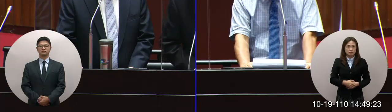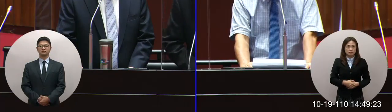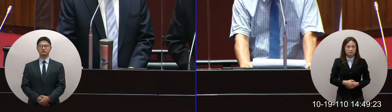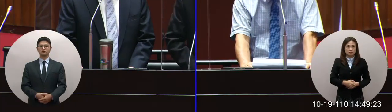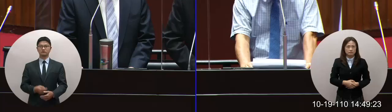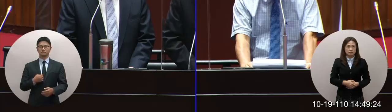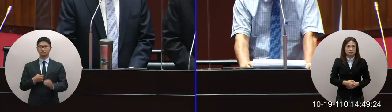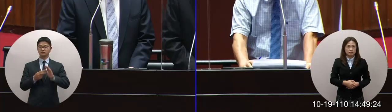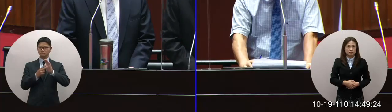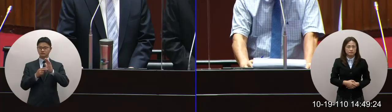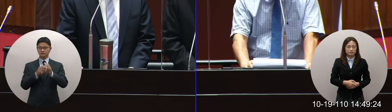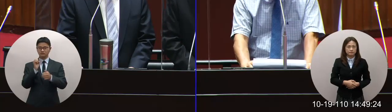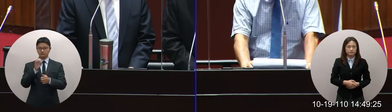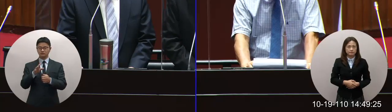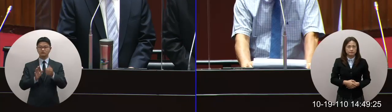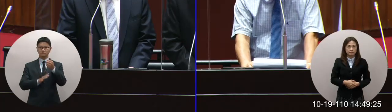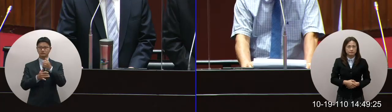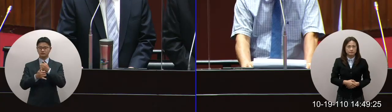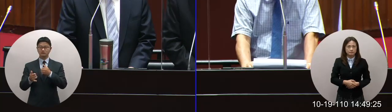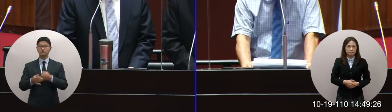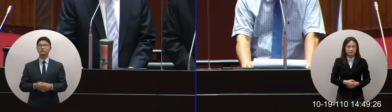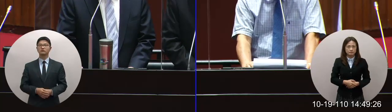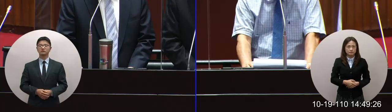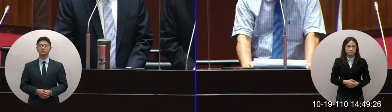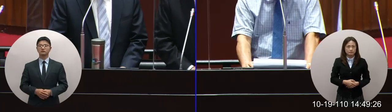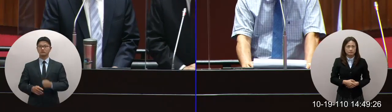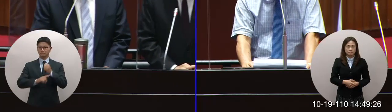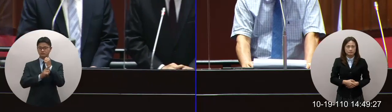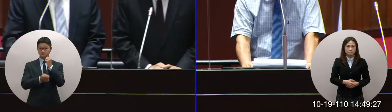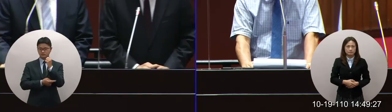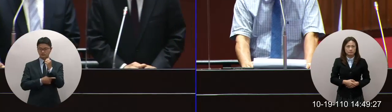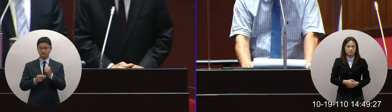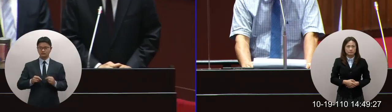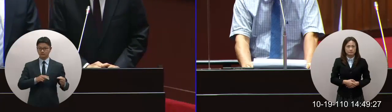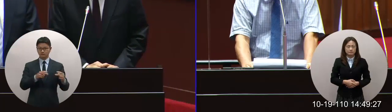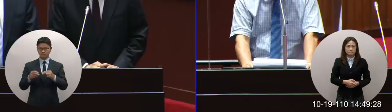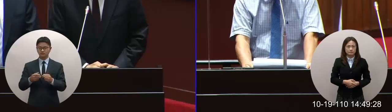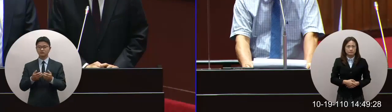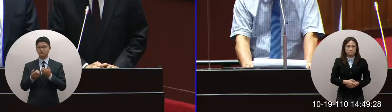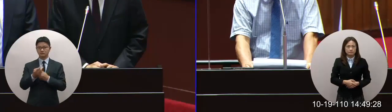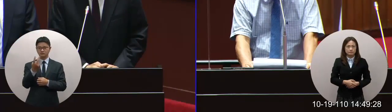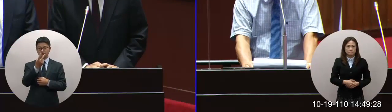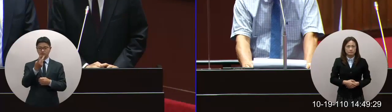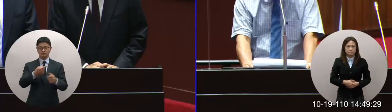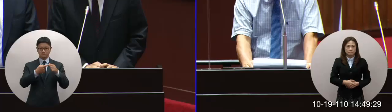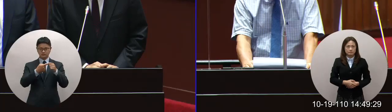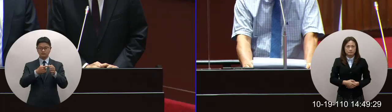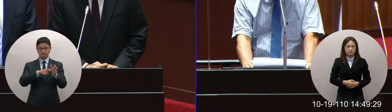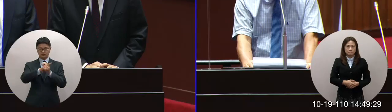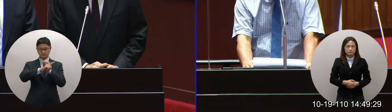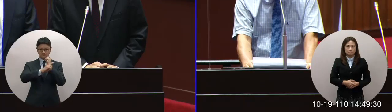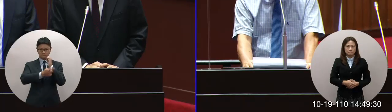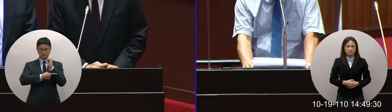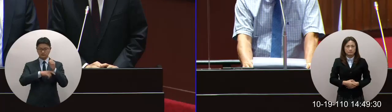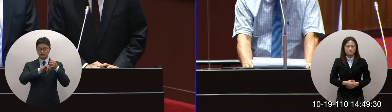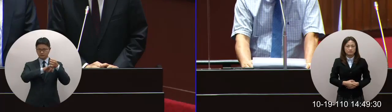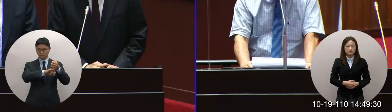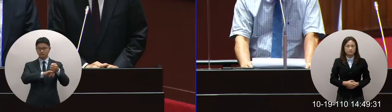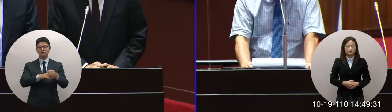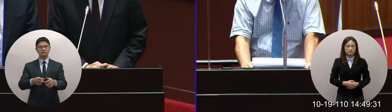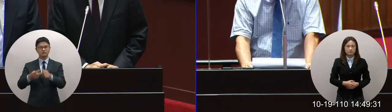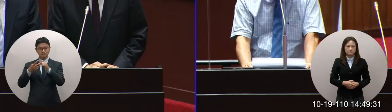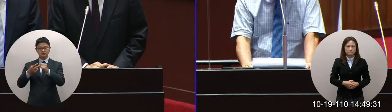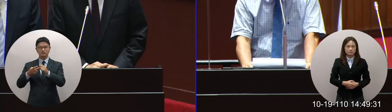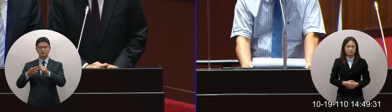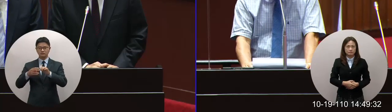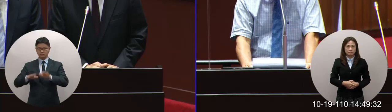跟委员说明一下，当然修法的方向有两种嘛，一种是订立专法，另外一个就现行